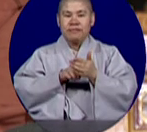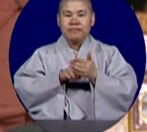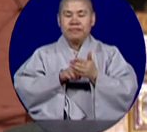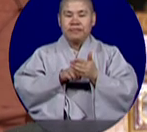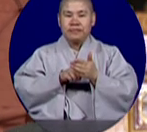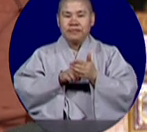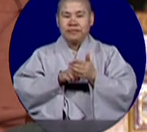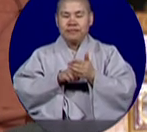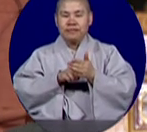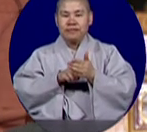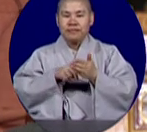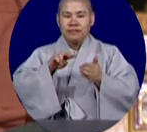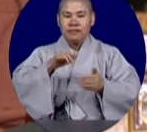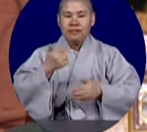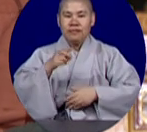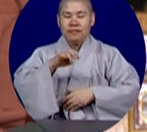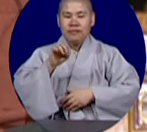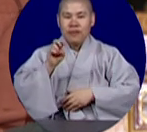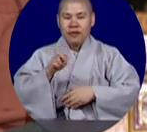신심,